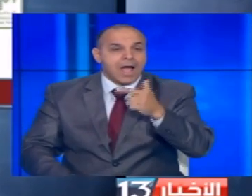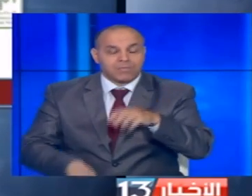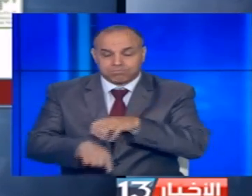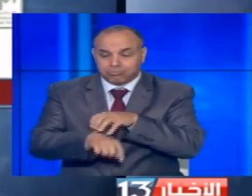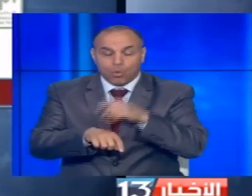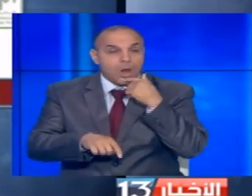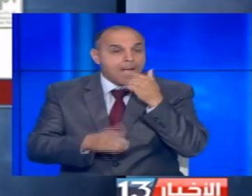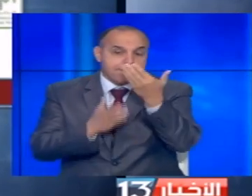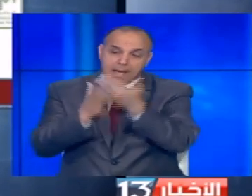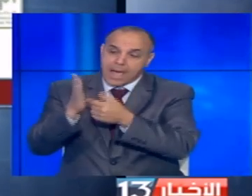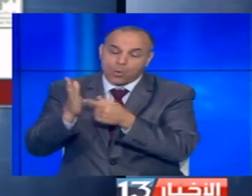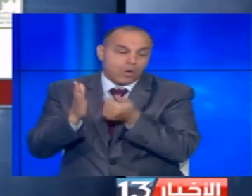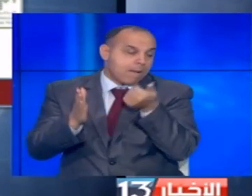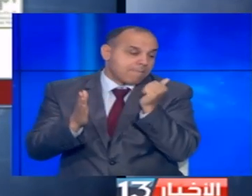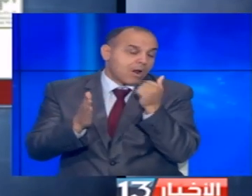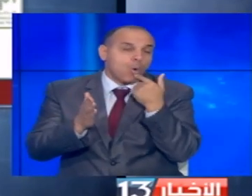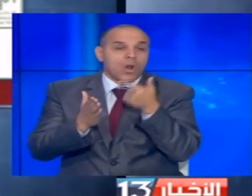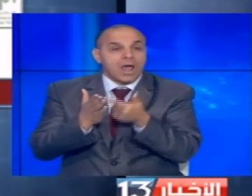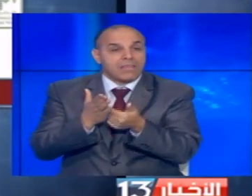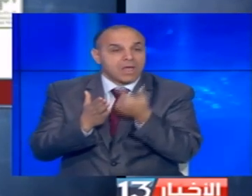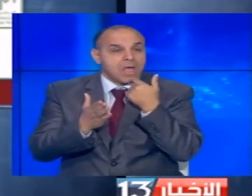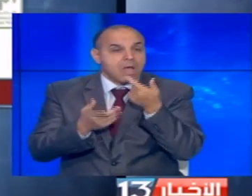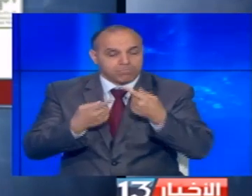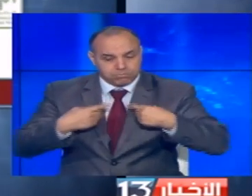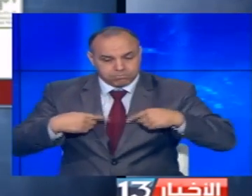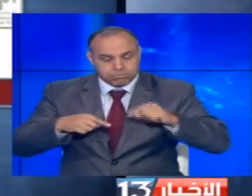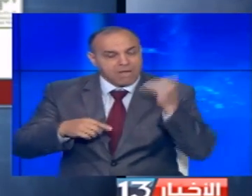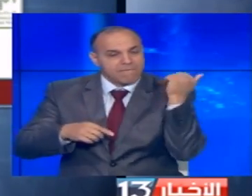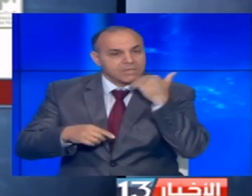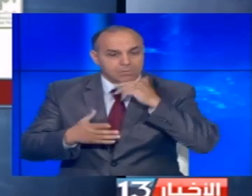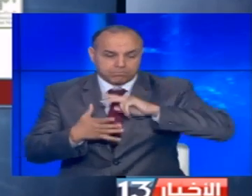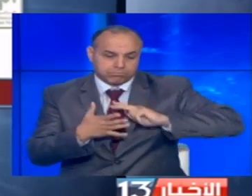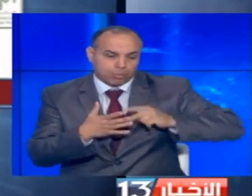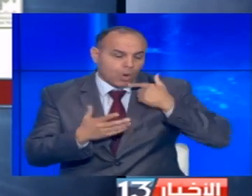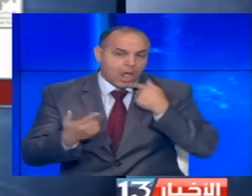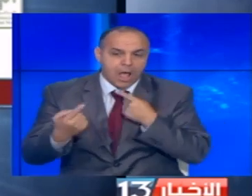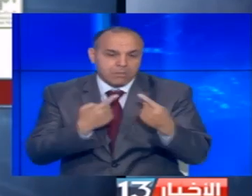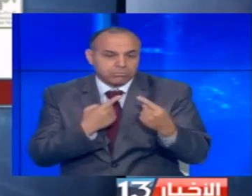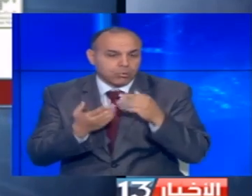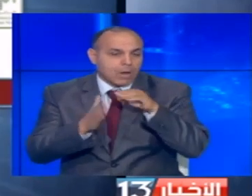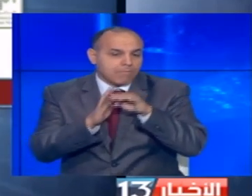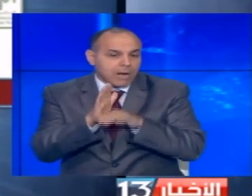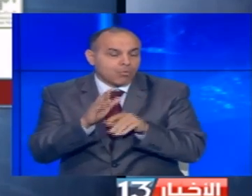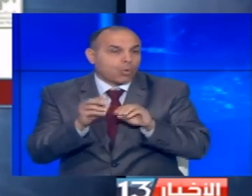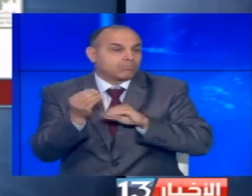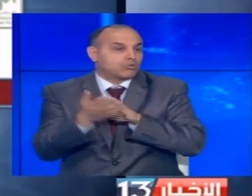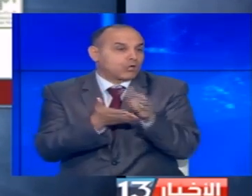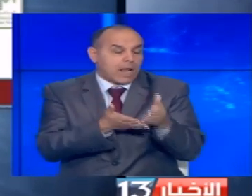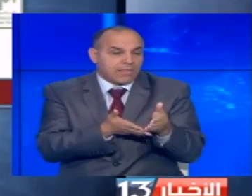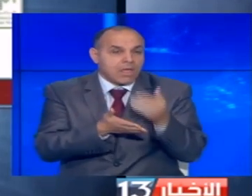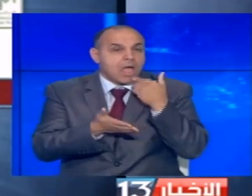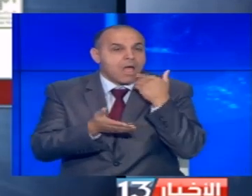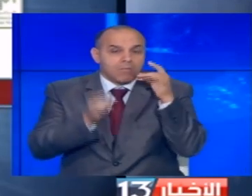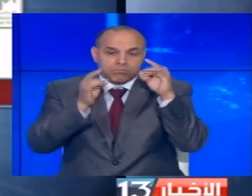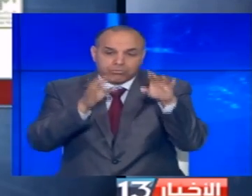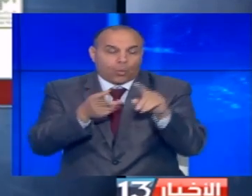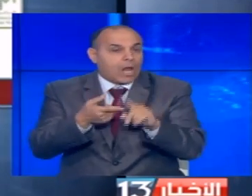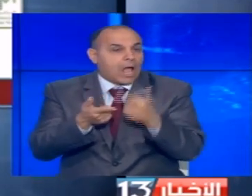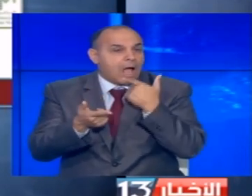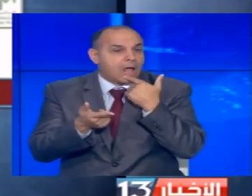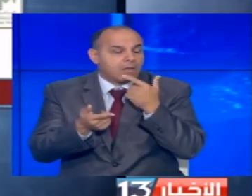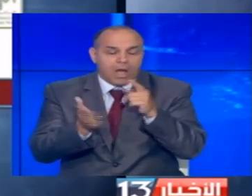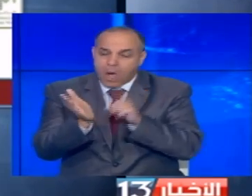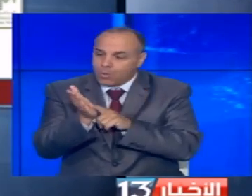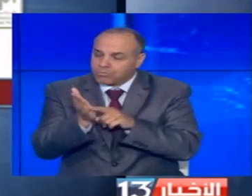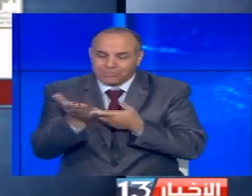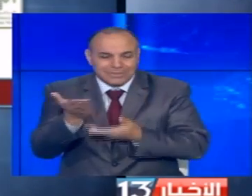دا في بيان اصدره مساء امس اثر عقد جلسه طارئه له والتداول فيما الت اليه الاوضاع عن رفضه القاطع واللامشروط